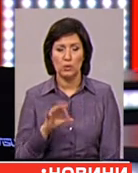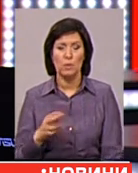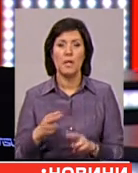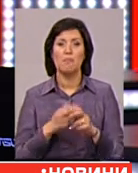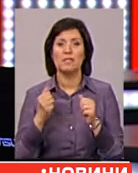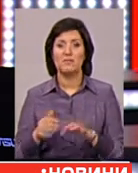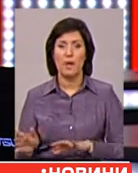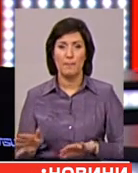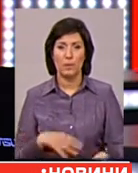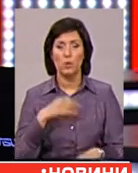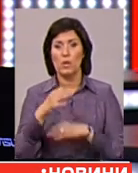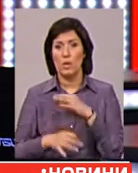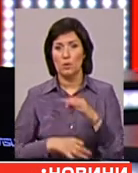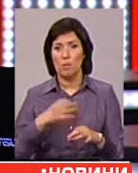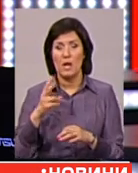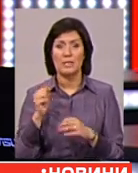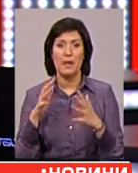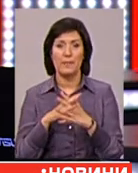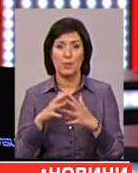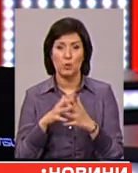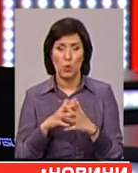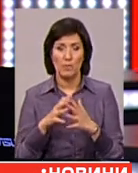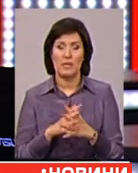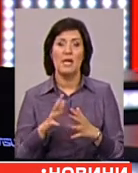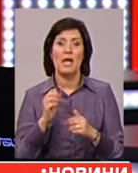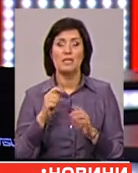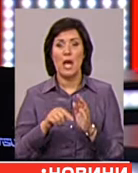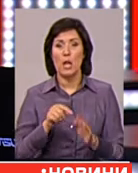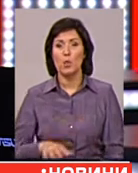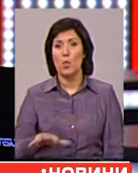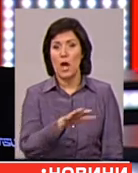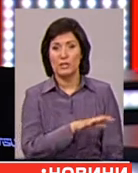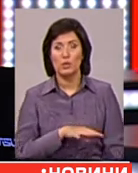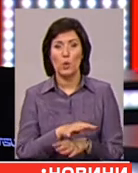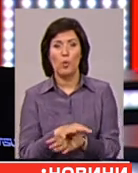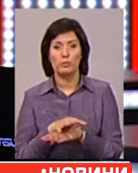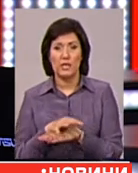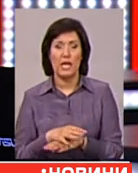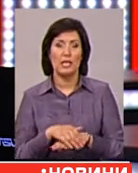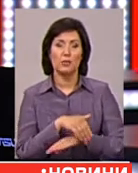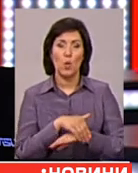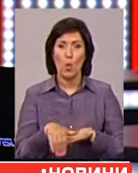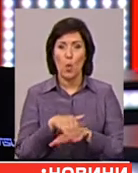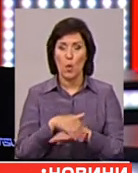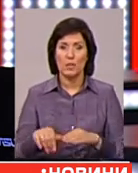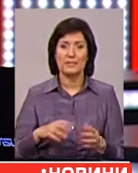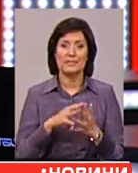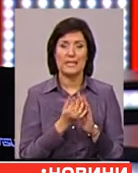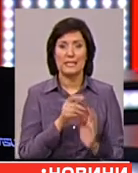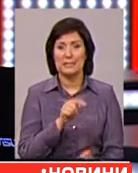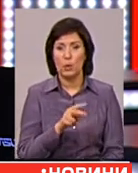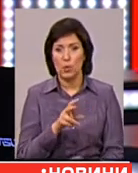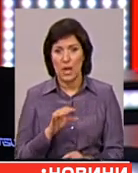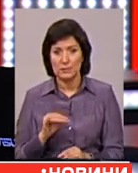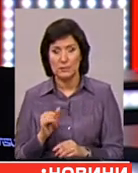Без втрат минула доба на передовій, повідомляють у штабі. На Луганщині бойовики з гранатометів обстріляли околиці Станиці Луганської, а з мінометів